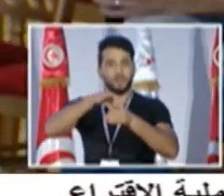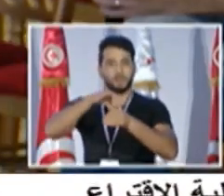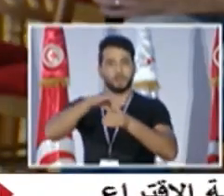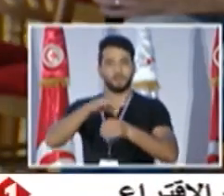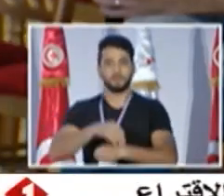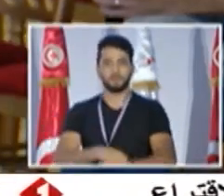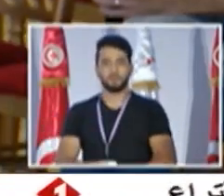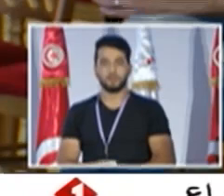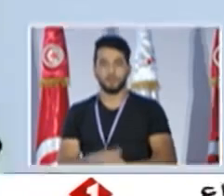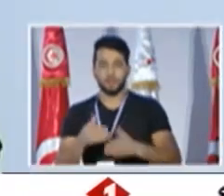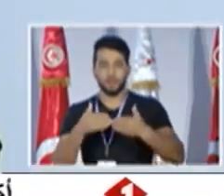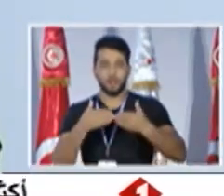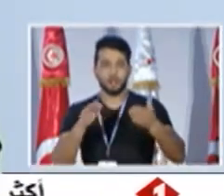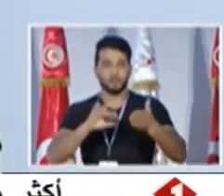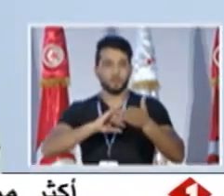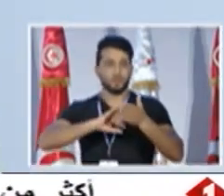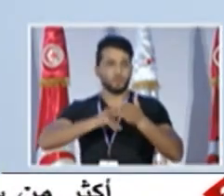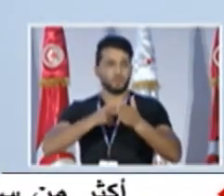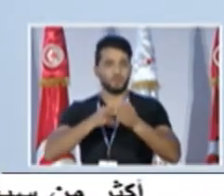جميعا